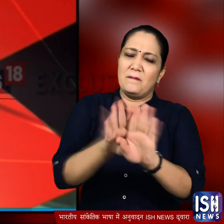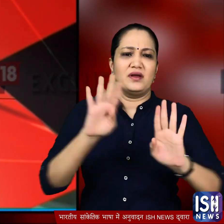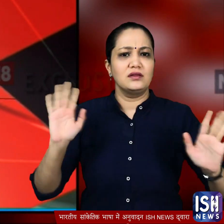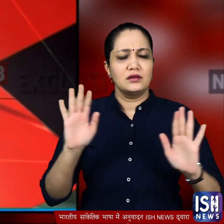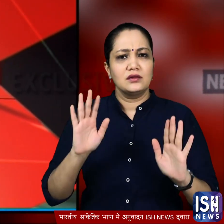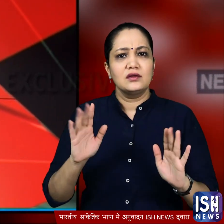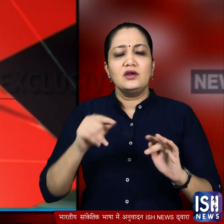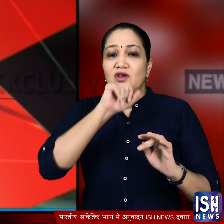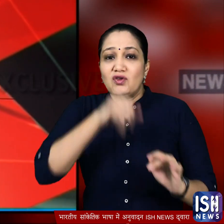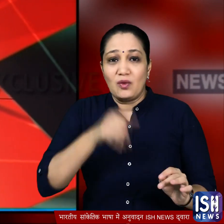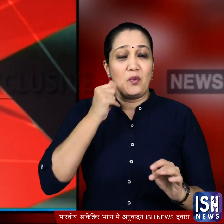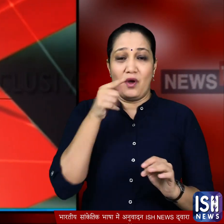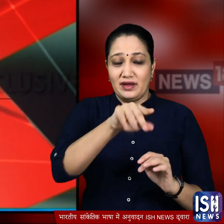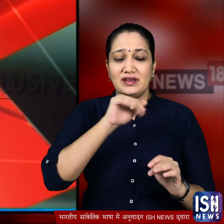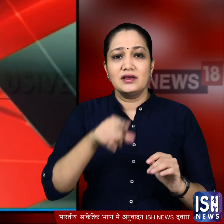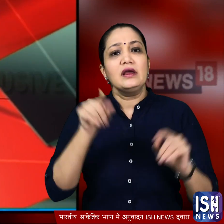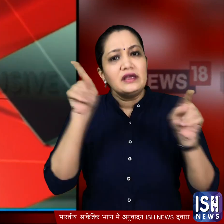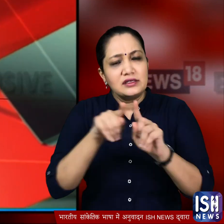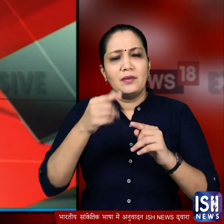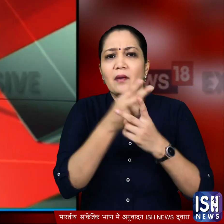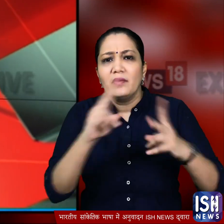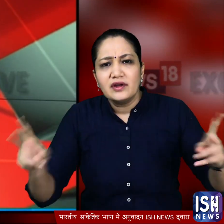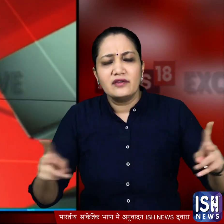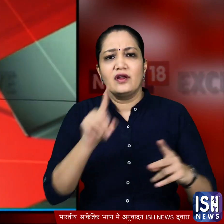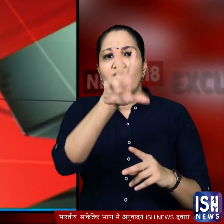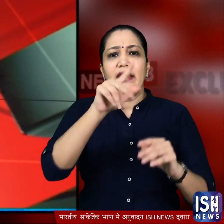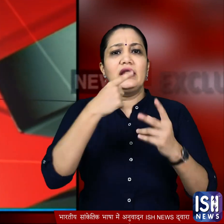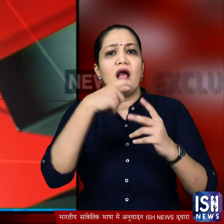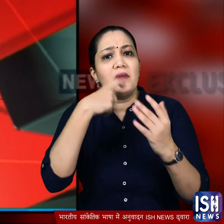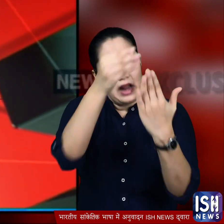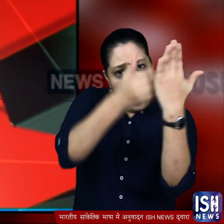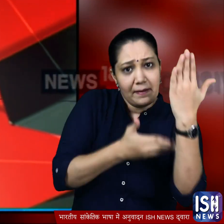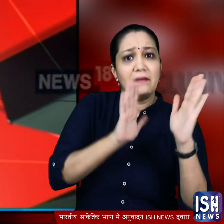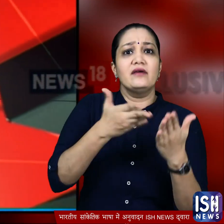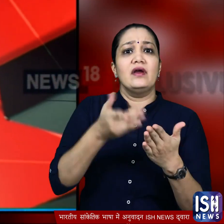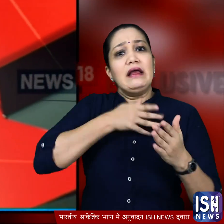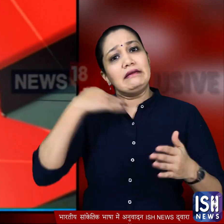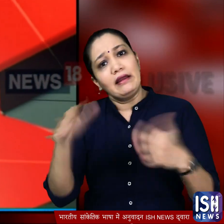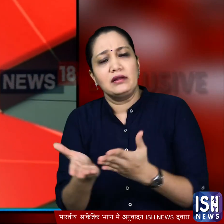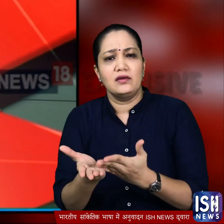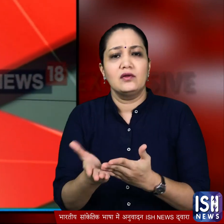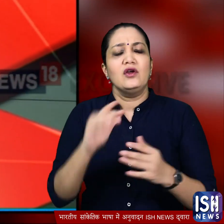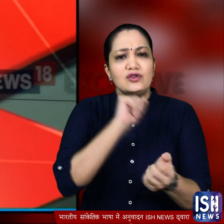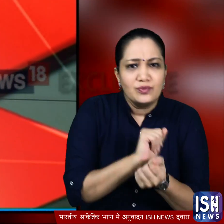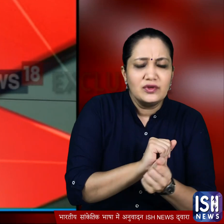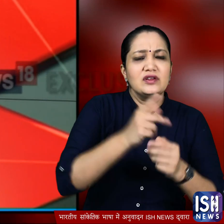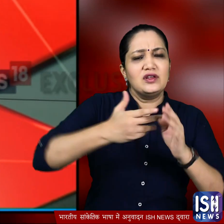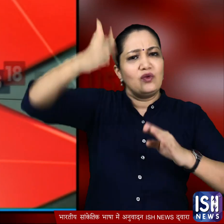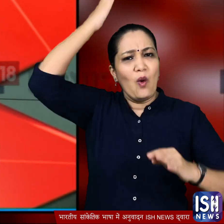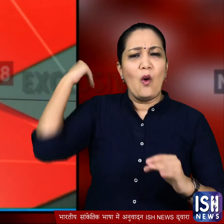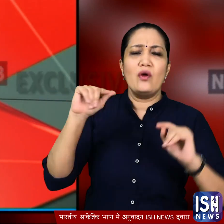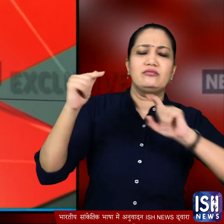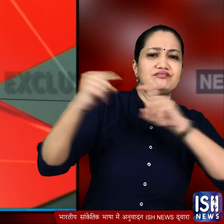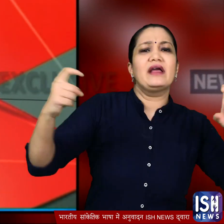दी, क्योंकि जिस युवक की हत्या हुई उस पर भी करीब 1.5 दर्जन मुकदमे दर्ज थे। इसलिए दुकानदार और पुलिस भी इस हत्याकांड को